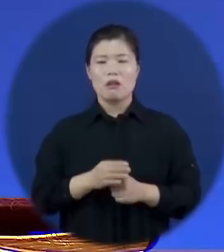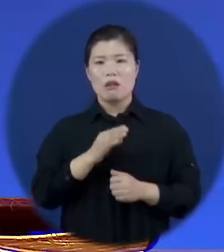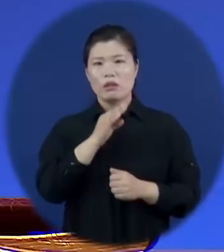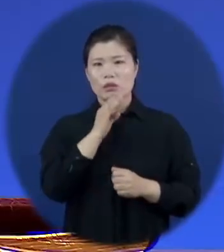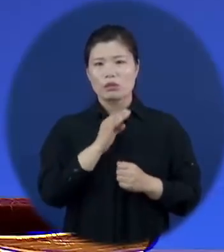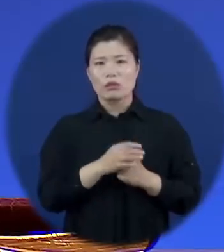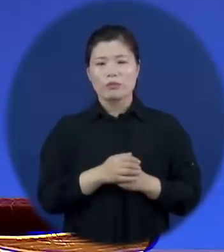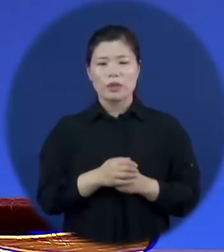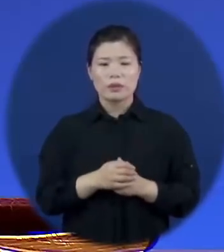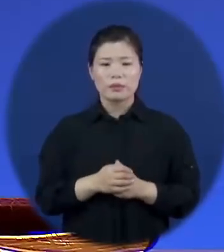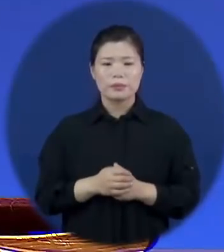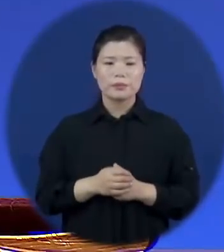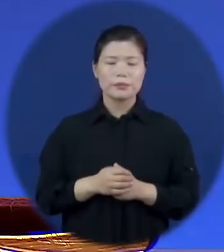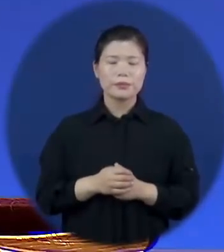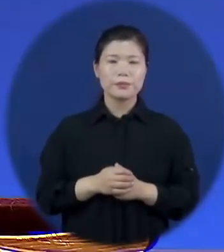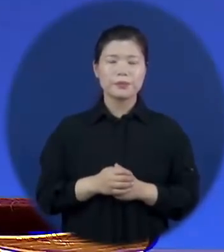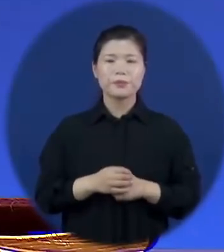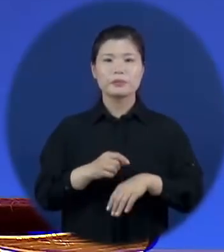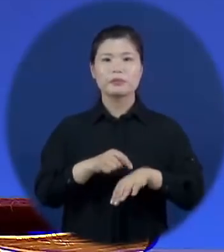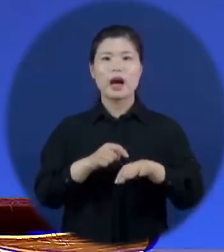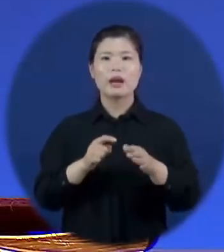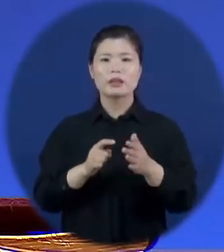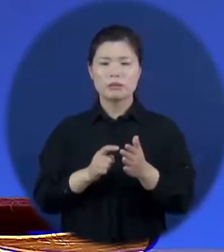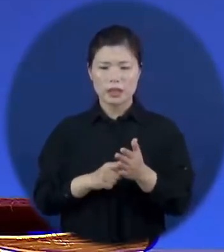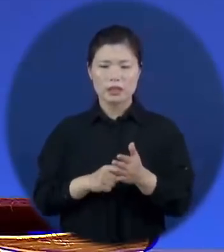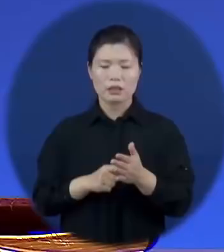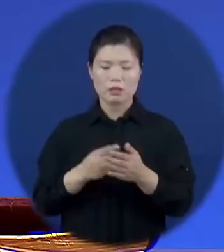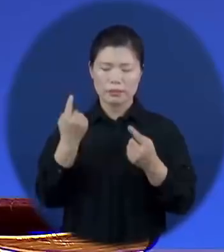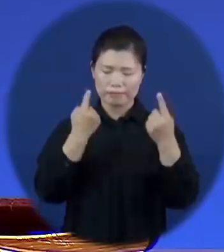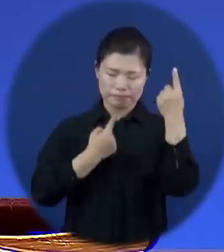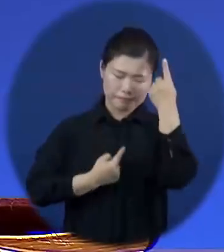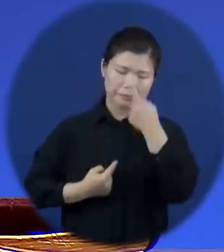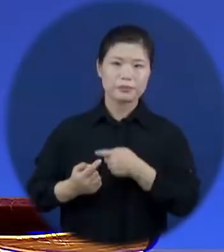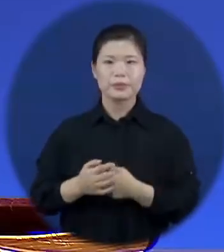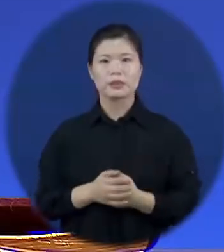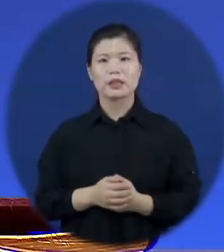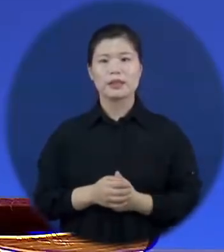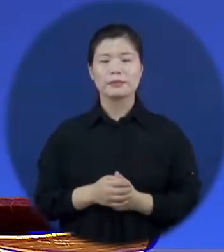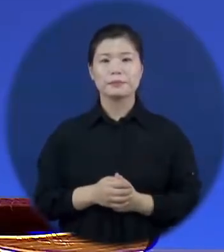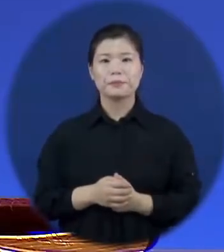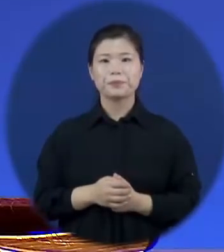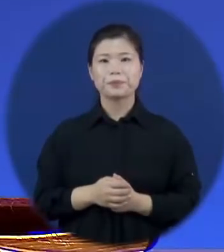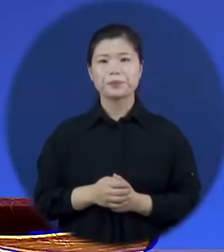외침이 있었습니다. 마음이 상해가고 있었죠.